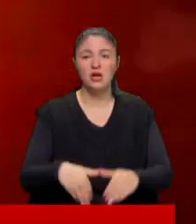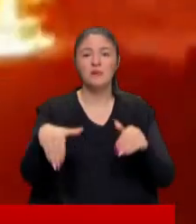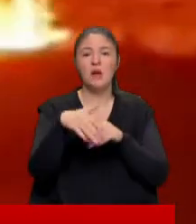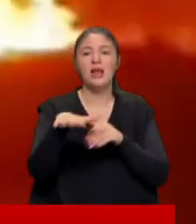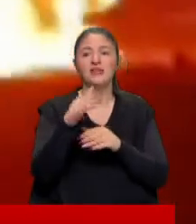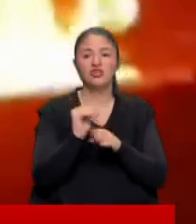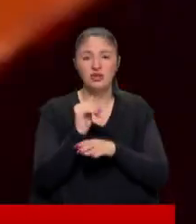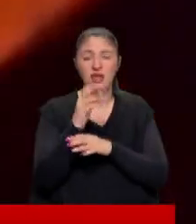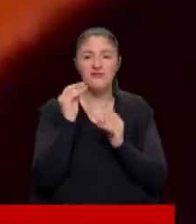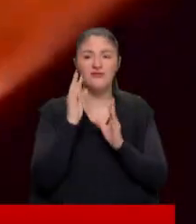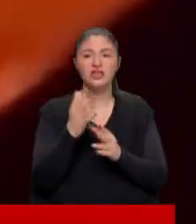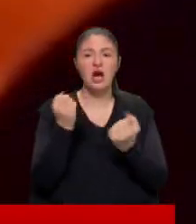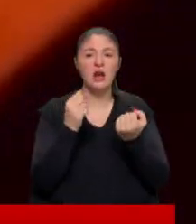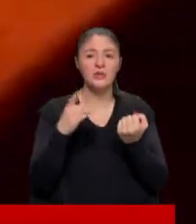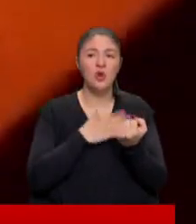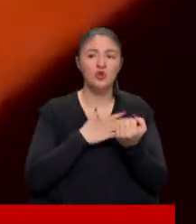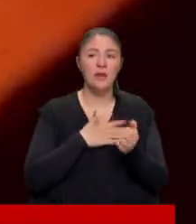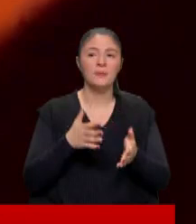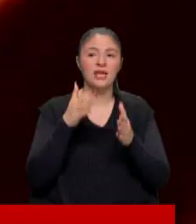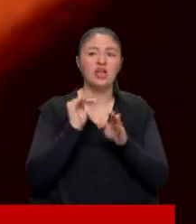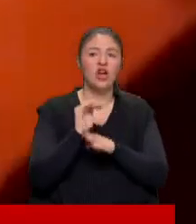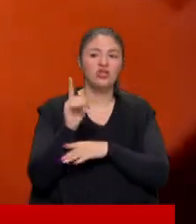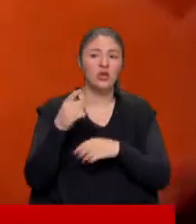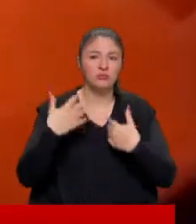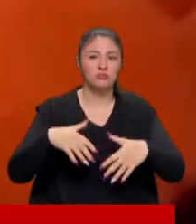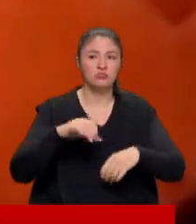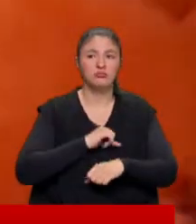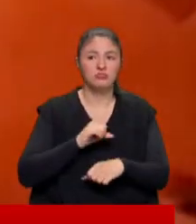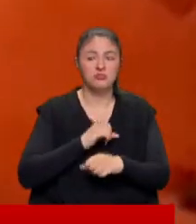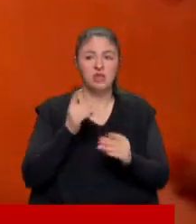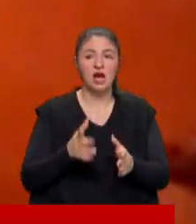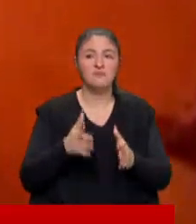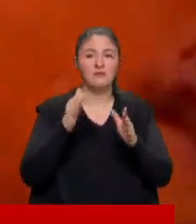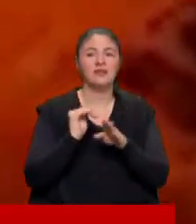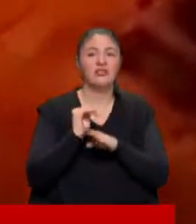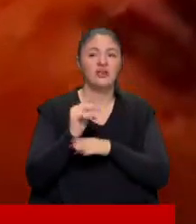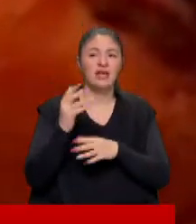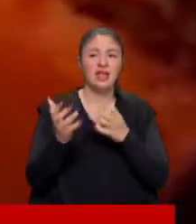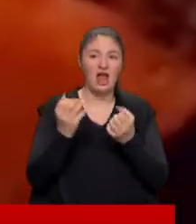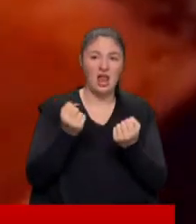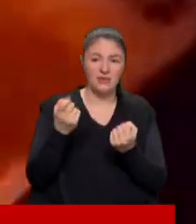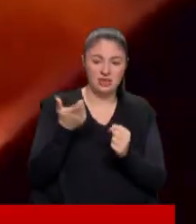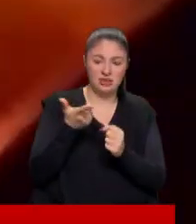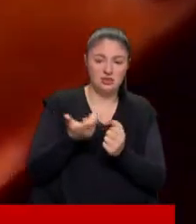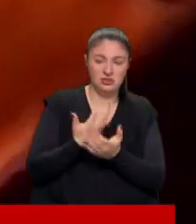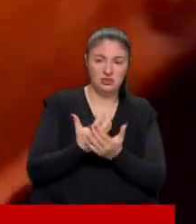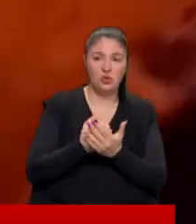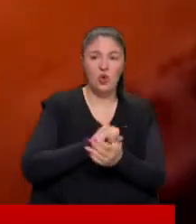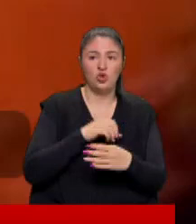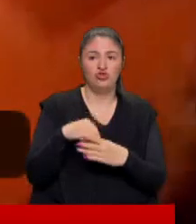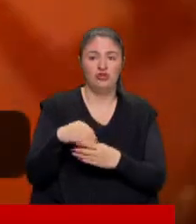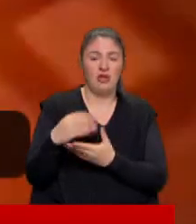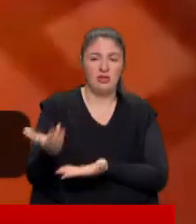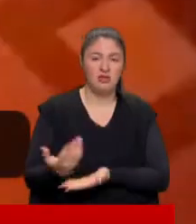Mahalle sakinleri, en çok da aracın önündeki binada yaşayanlar panik yaşadı. Bir apartman sakini yanan aracı kayda alırken korku